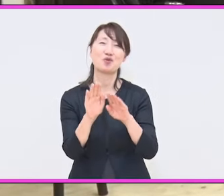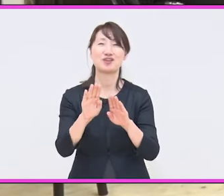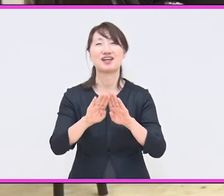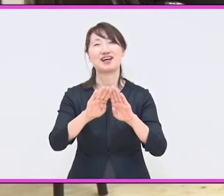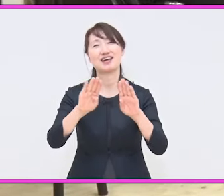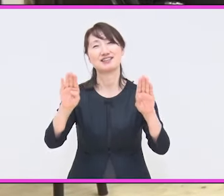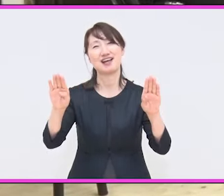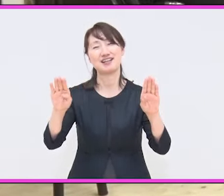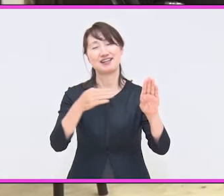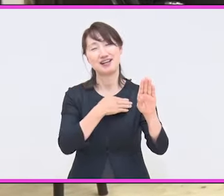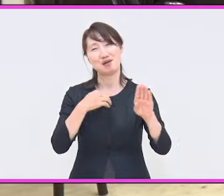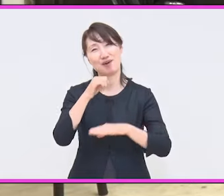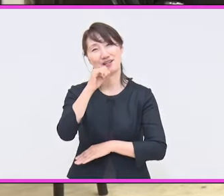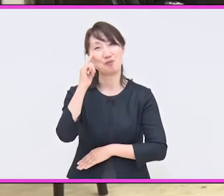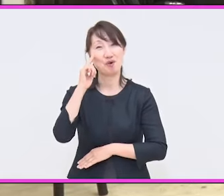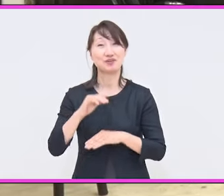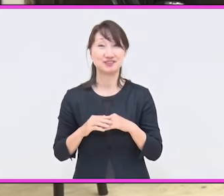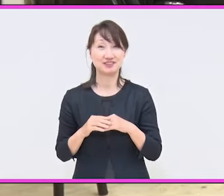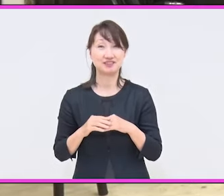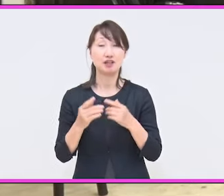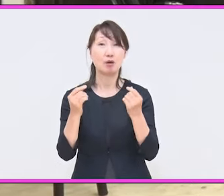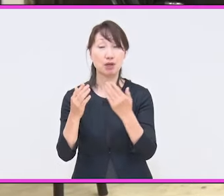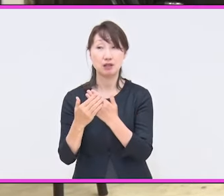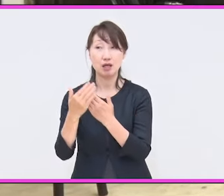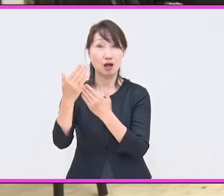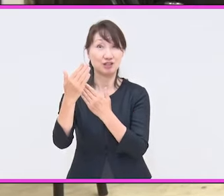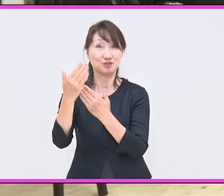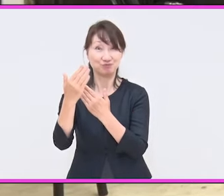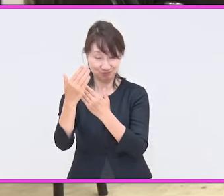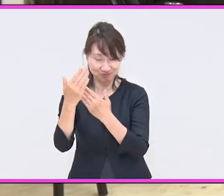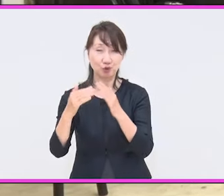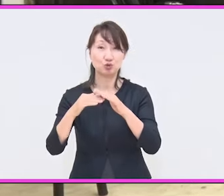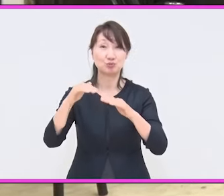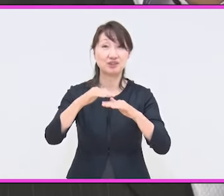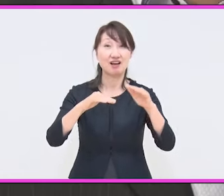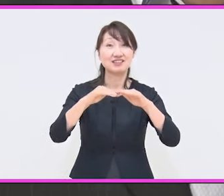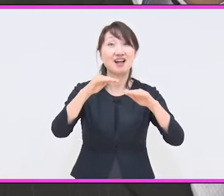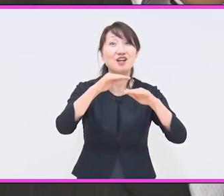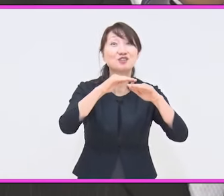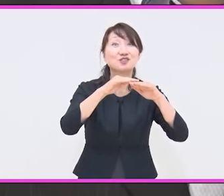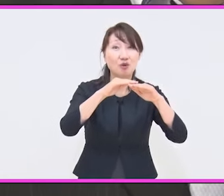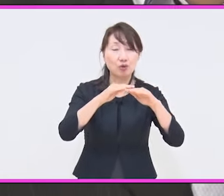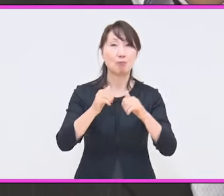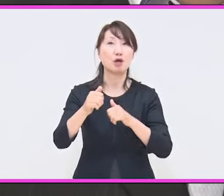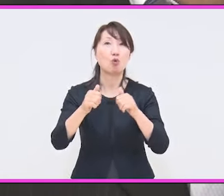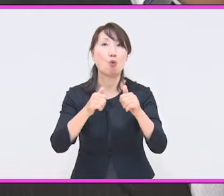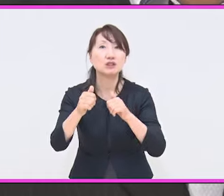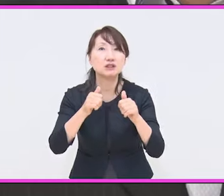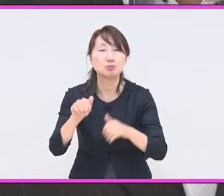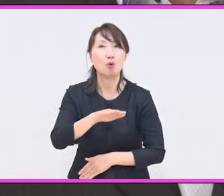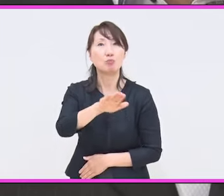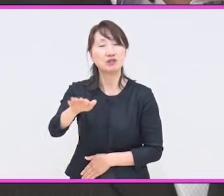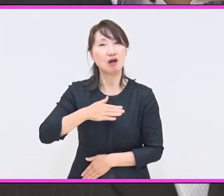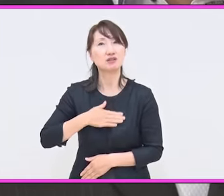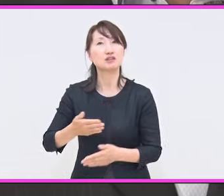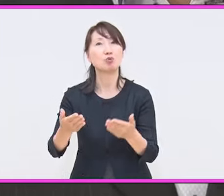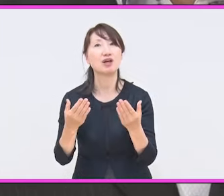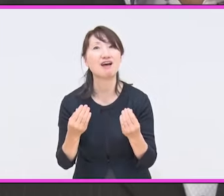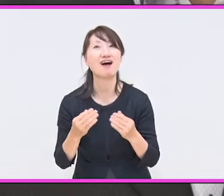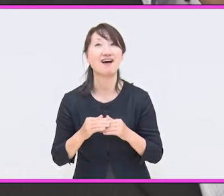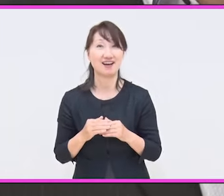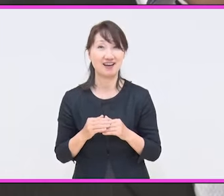は、うん、やっぱりあの大会を重ねるごとにその僕らのやってる競技の認知度も変わってきたし、